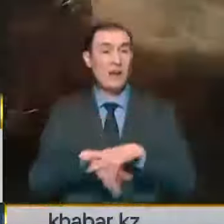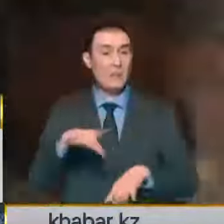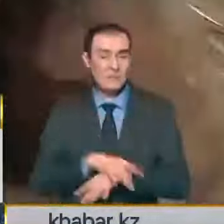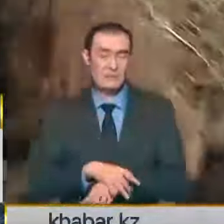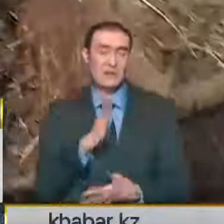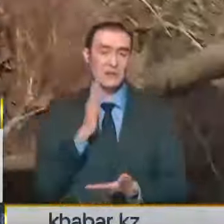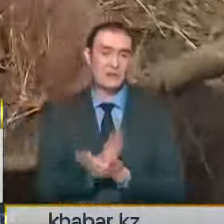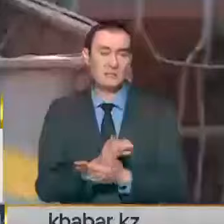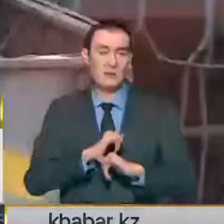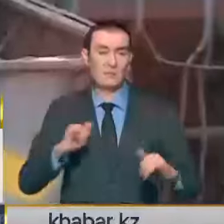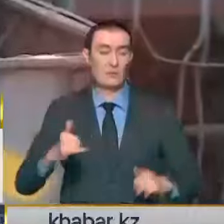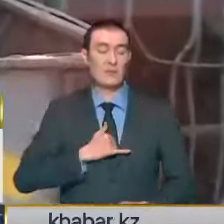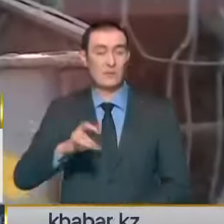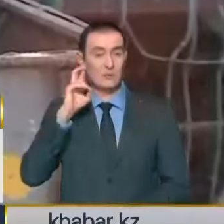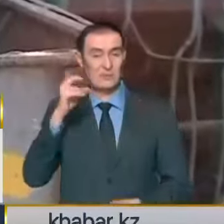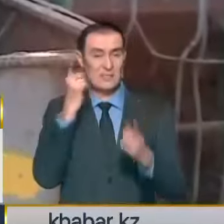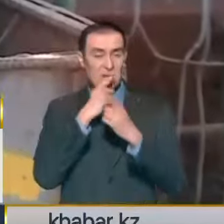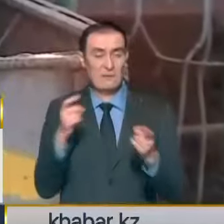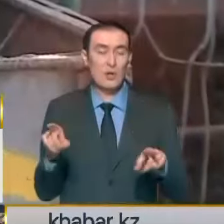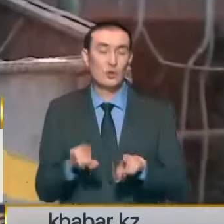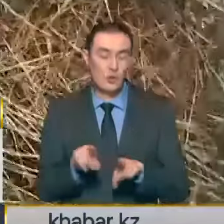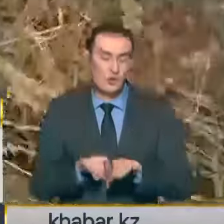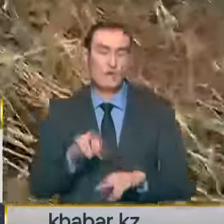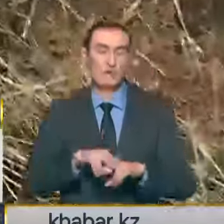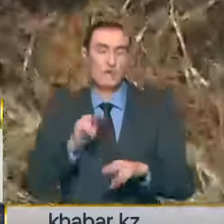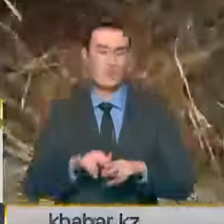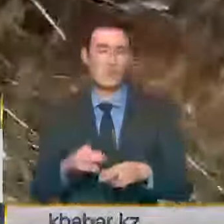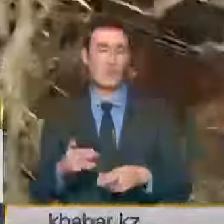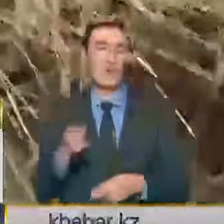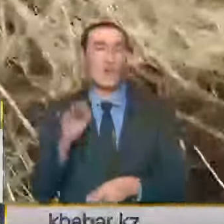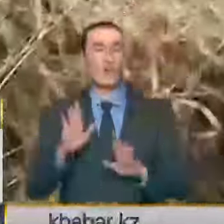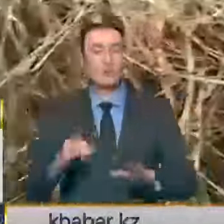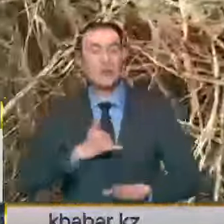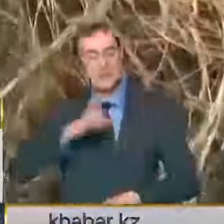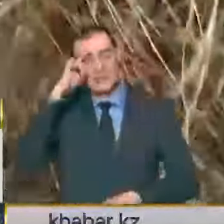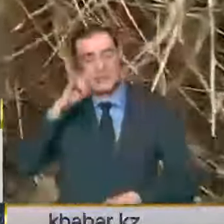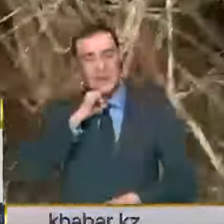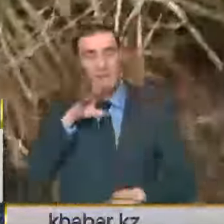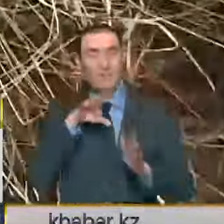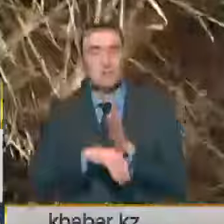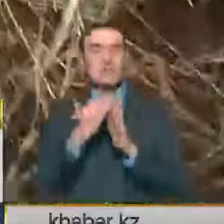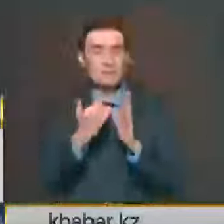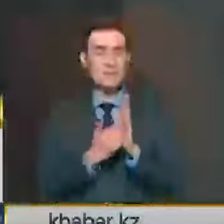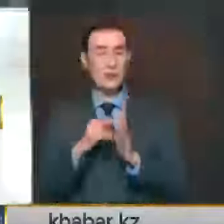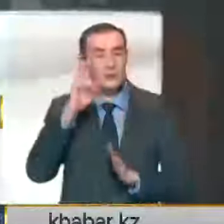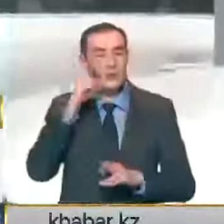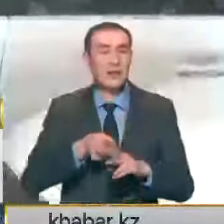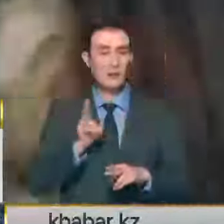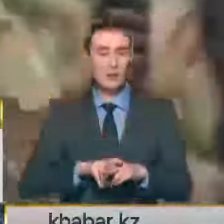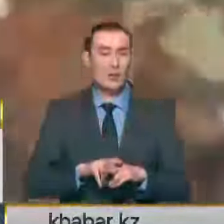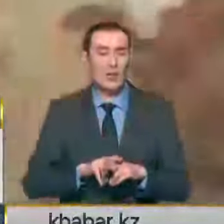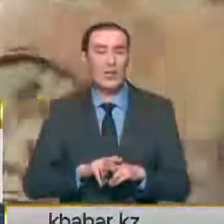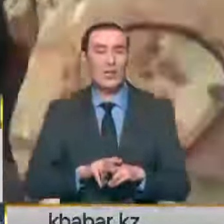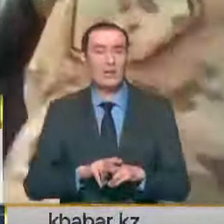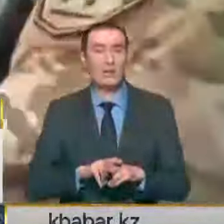продолжают распространяться в нашей стране, заявили тоже в МВД. Но здесь стоит оговориться, Казахстан входит в список стран, которые не